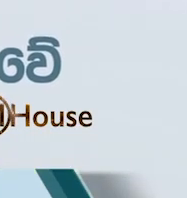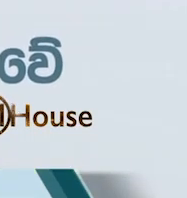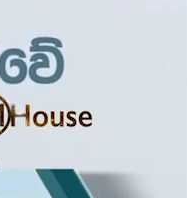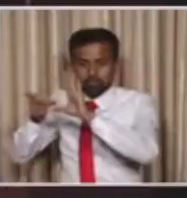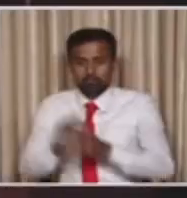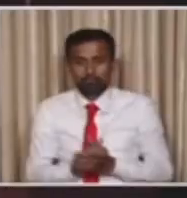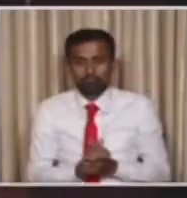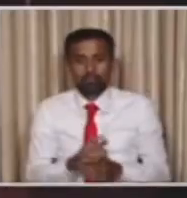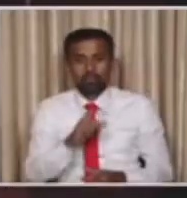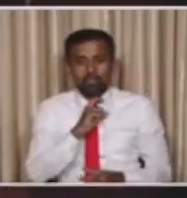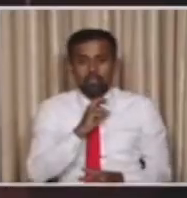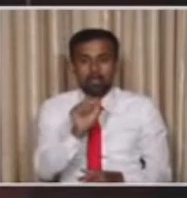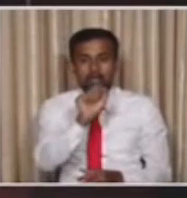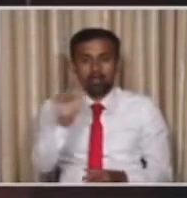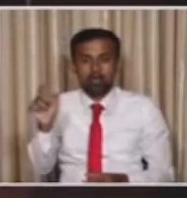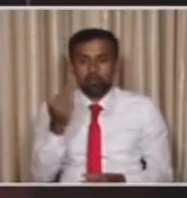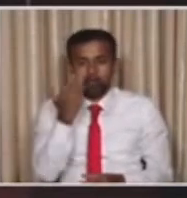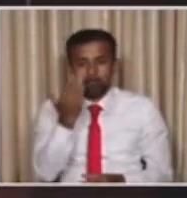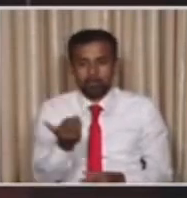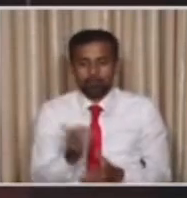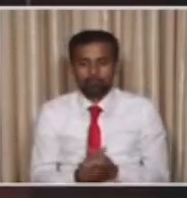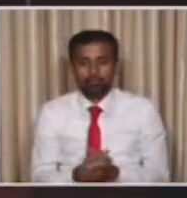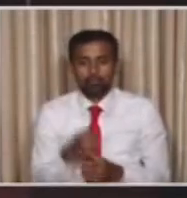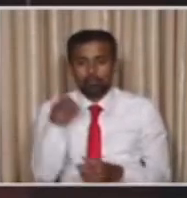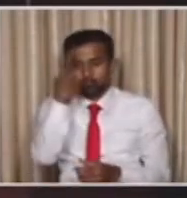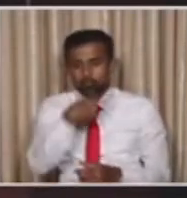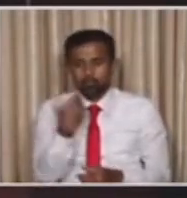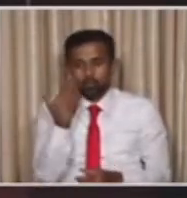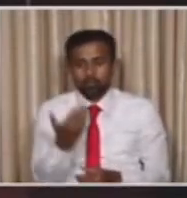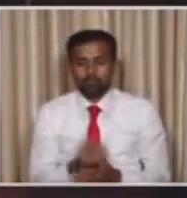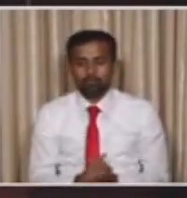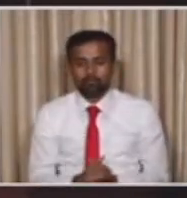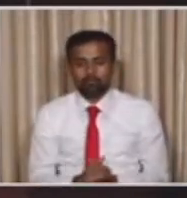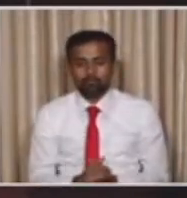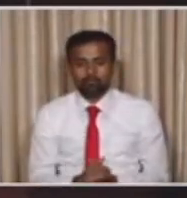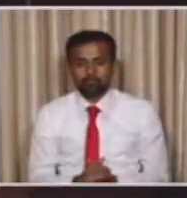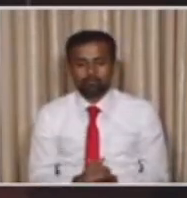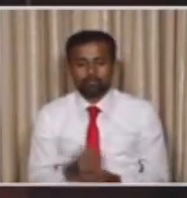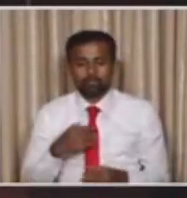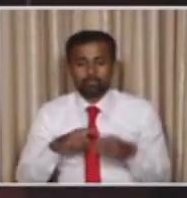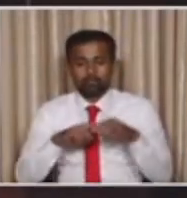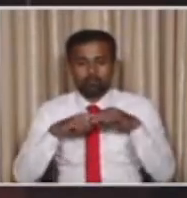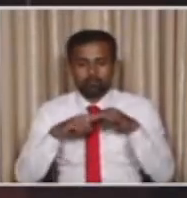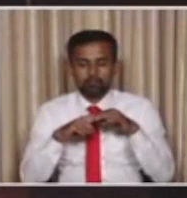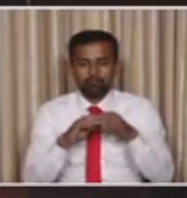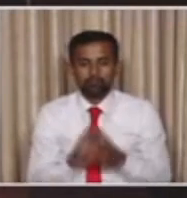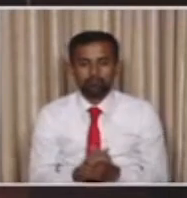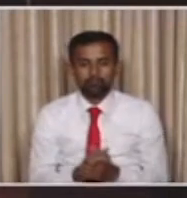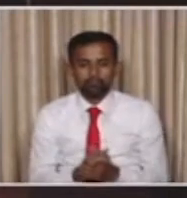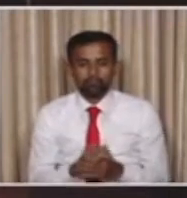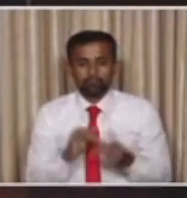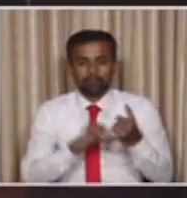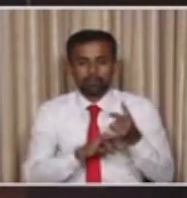de wahana ayage nan tika penna oba thumage prashne e munu tika penna owata un kan denna age prashnaya